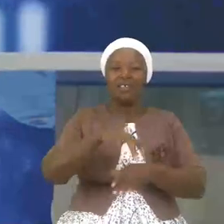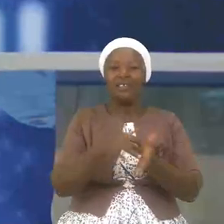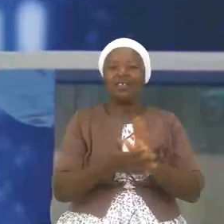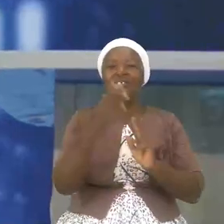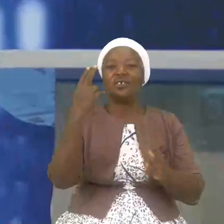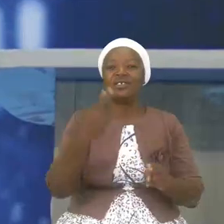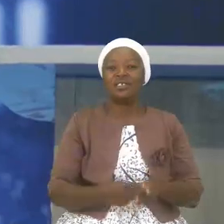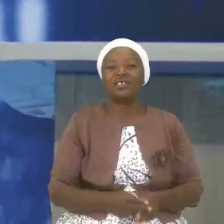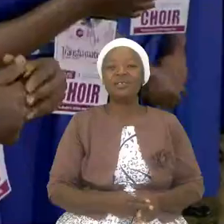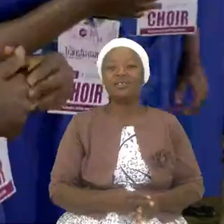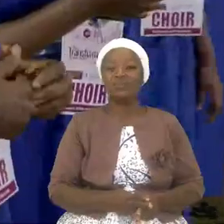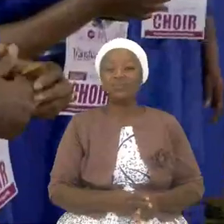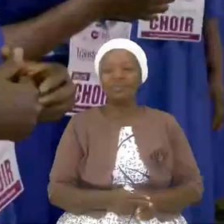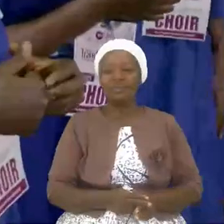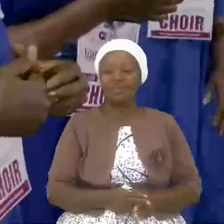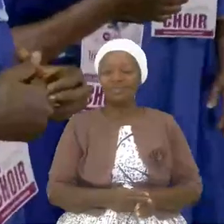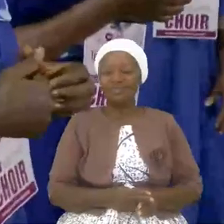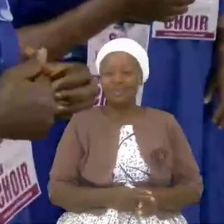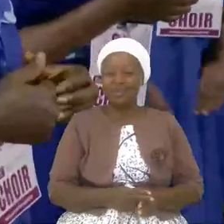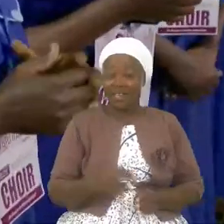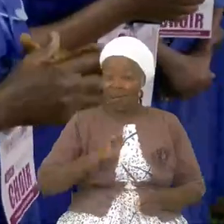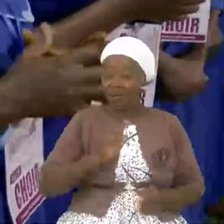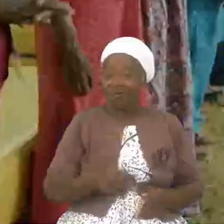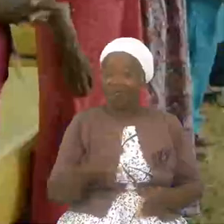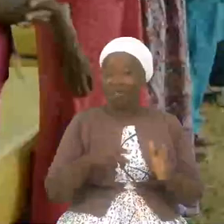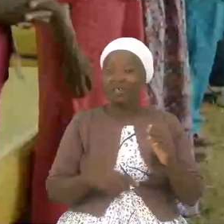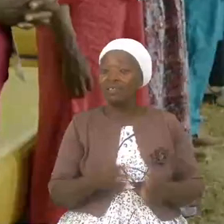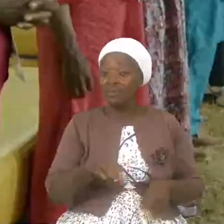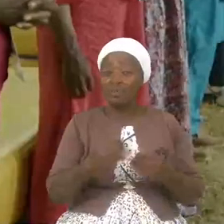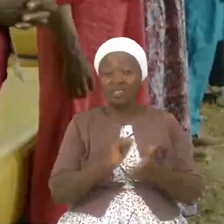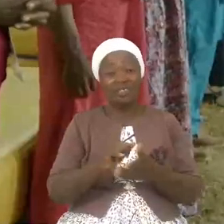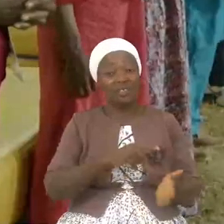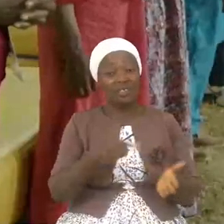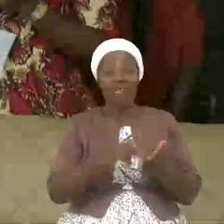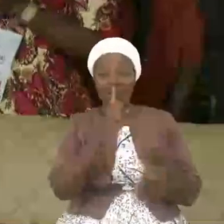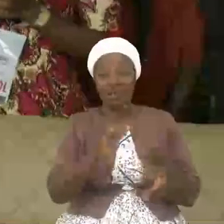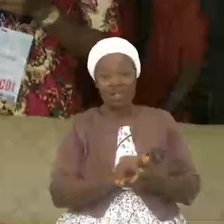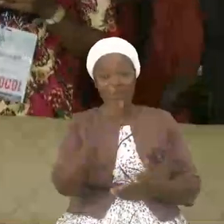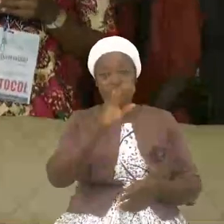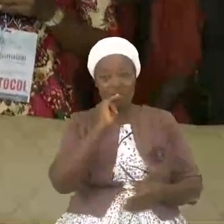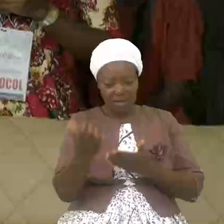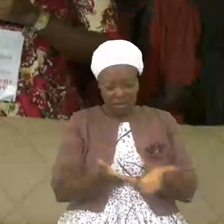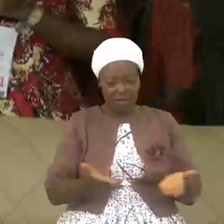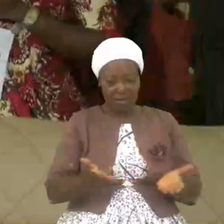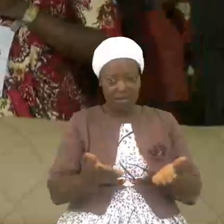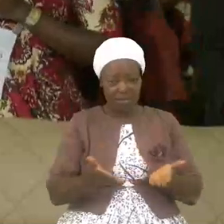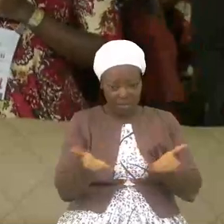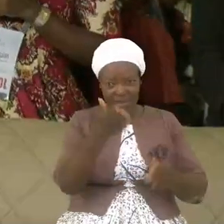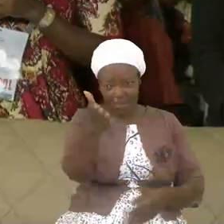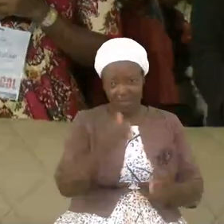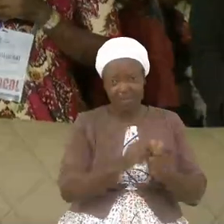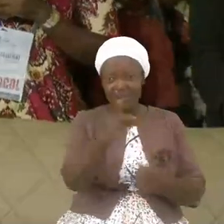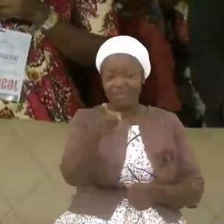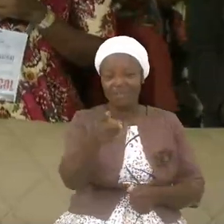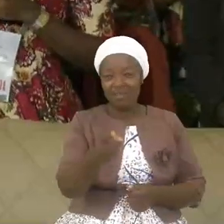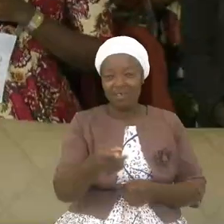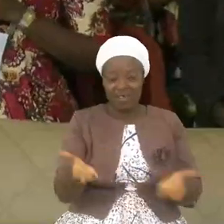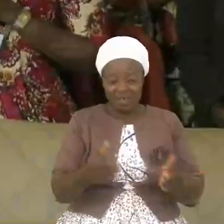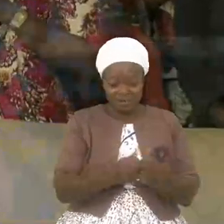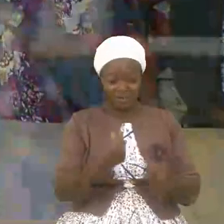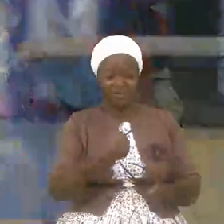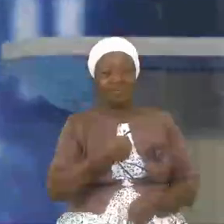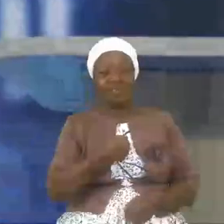de Jésus. Je vais vous rassurer que Dieu est là. Là avec toi. Il est là